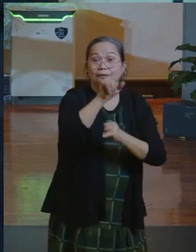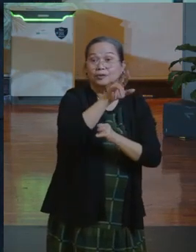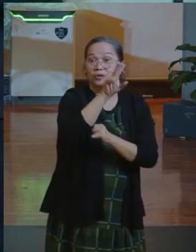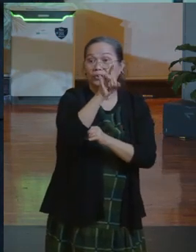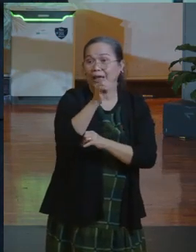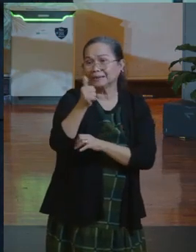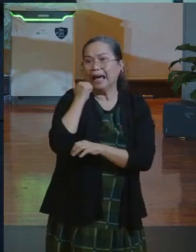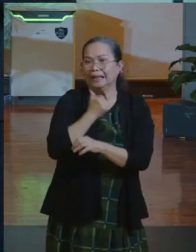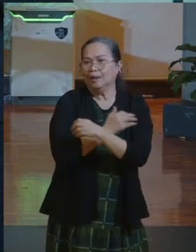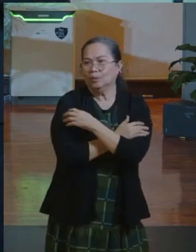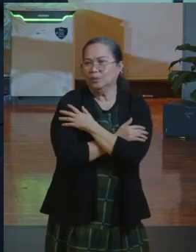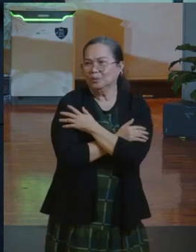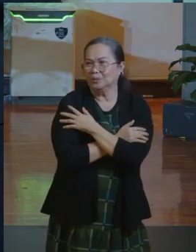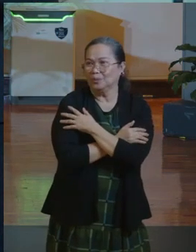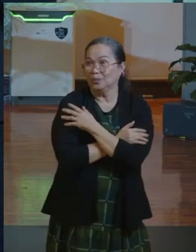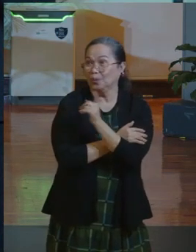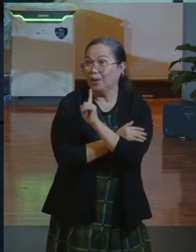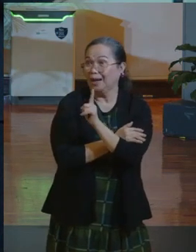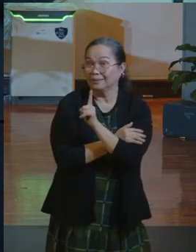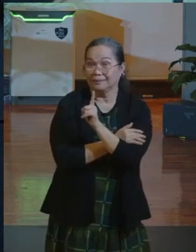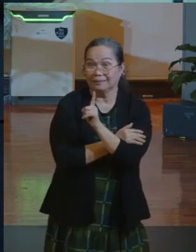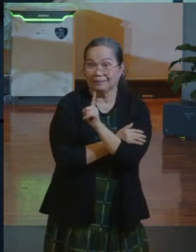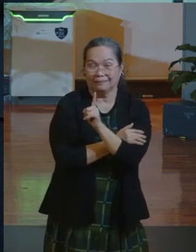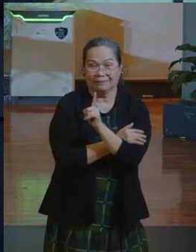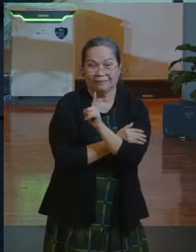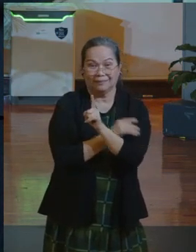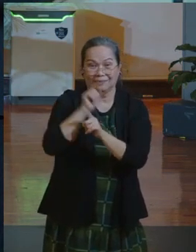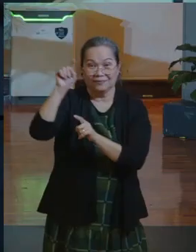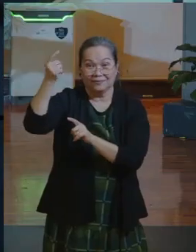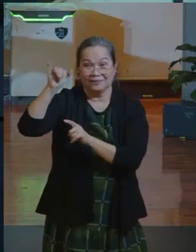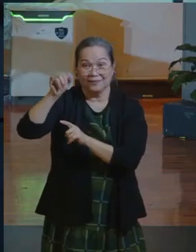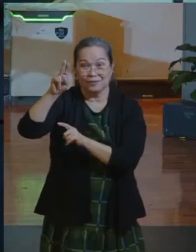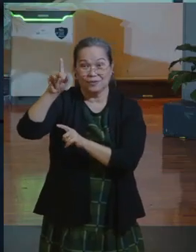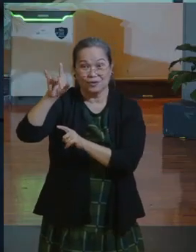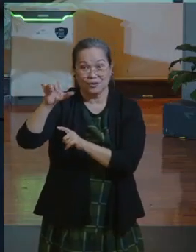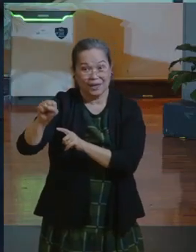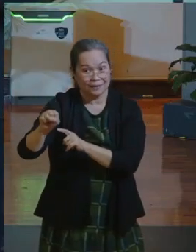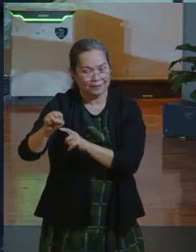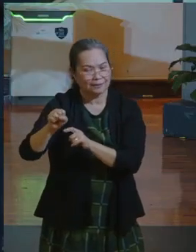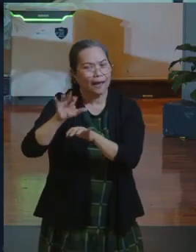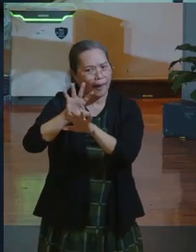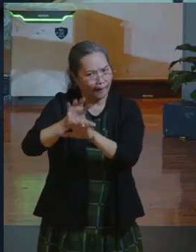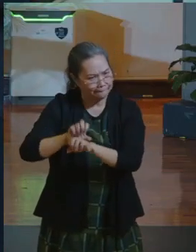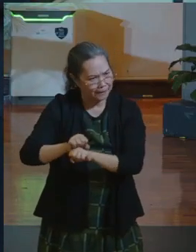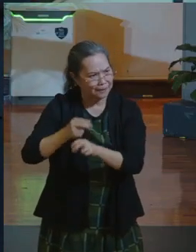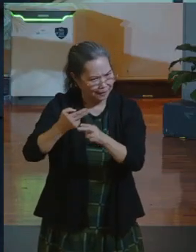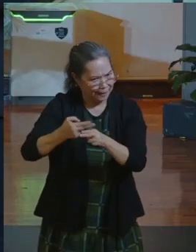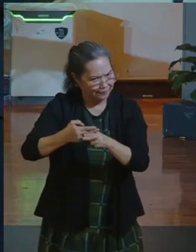ayaw natin. Pero yung Judas po kasi very common name.